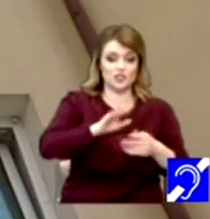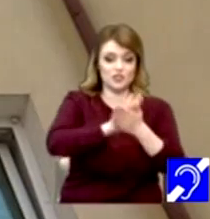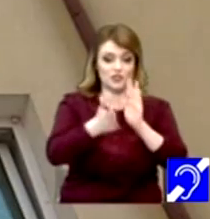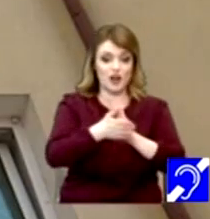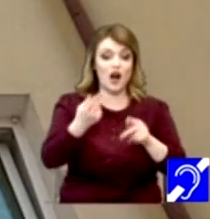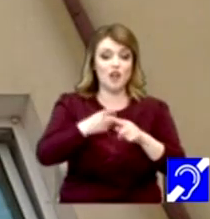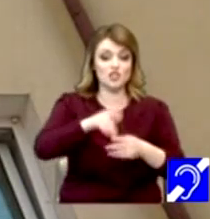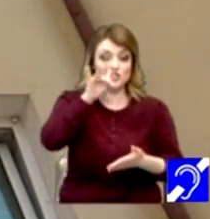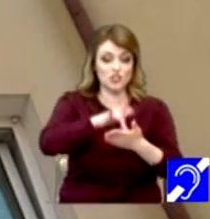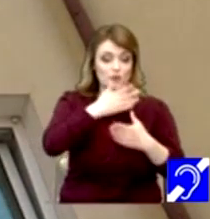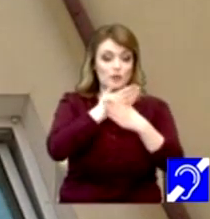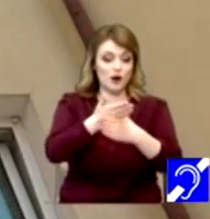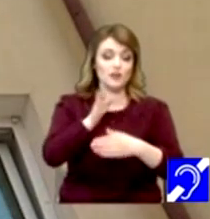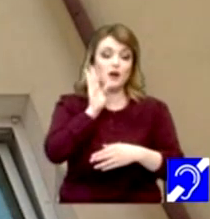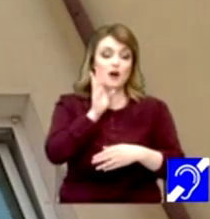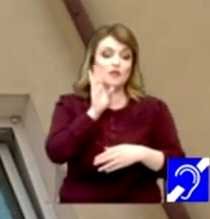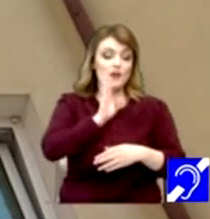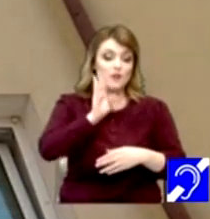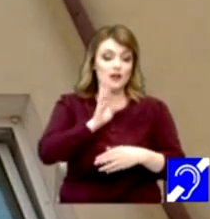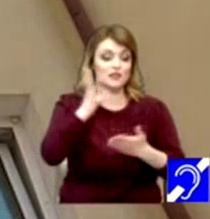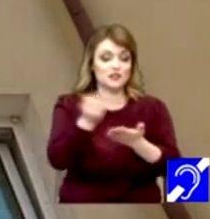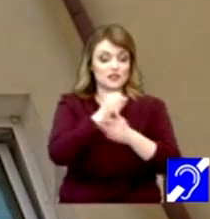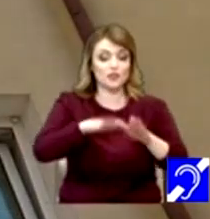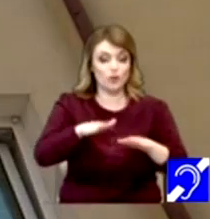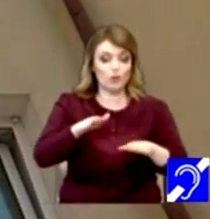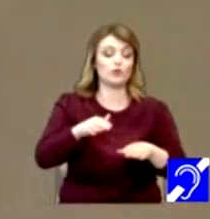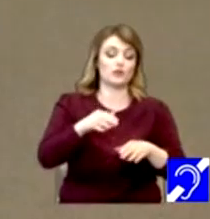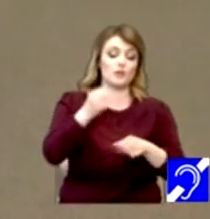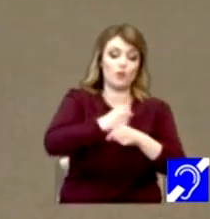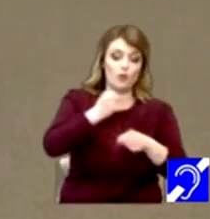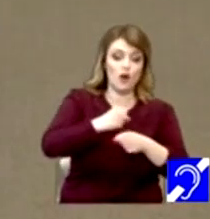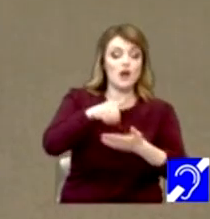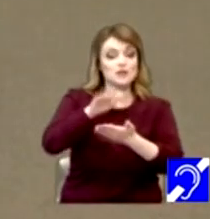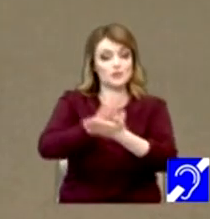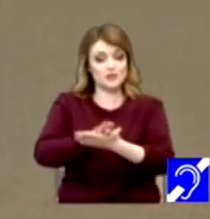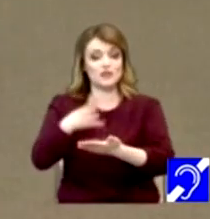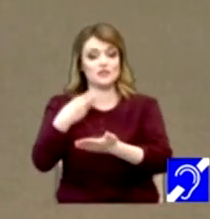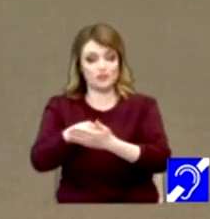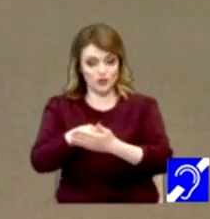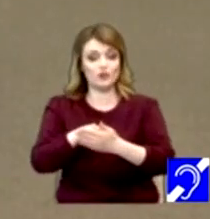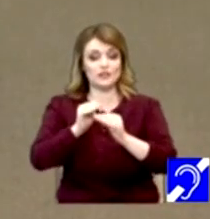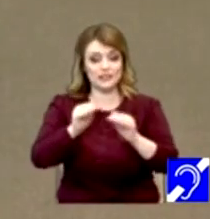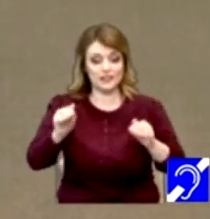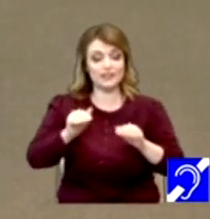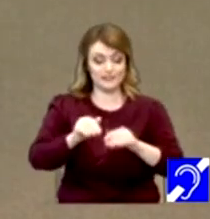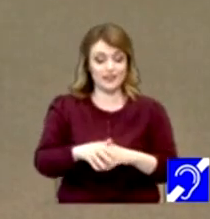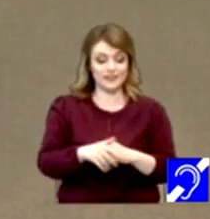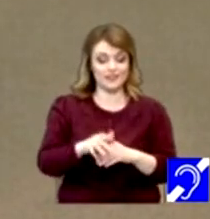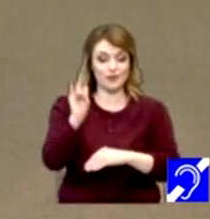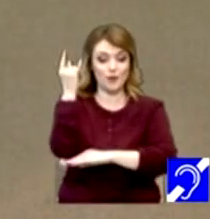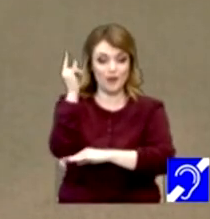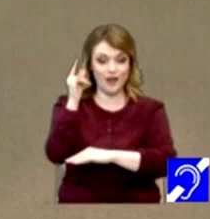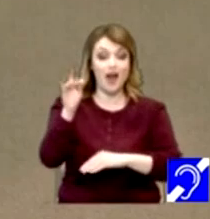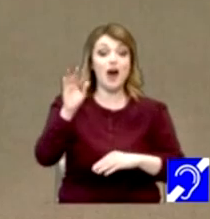centrului maternal ajută femeile să-și găsească un loc de muncă și să înscrie copiii la grădiniță. După ce sunt găzduite la centrul maternal, familiile